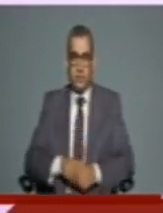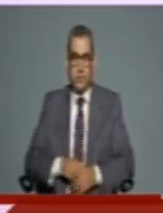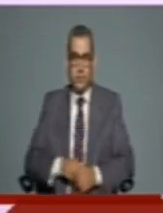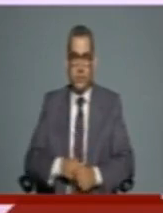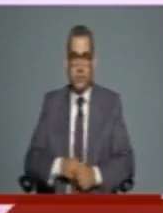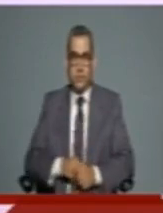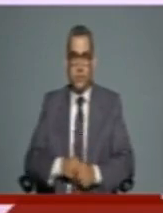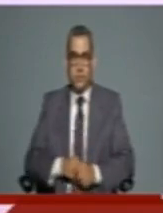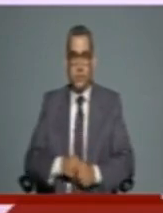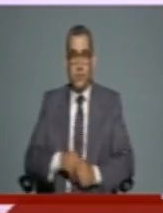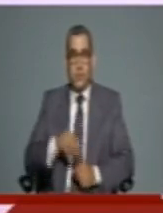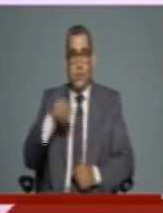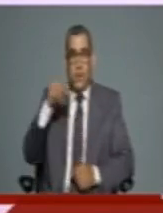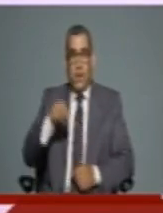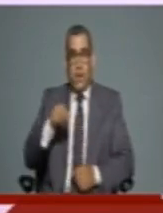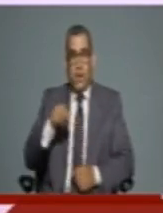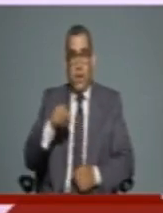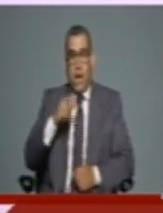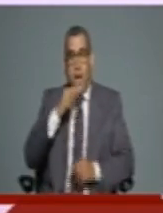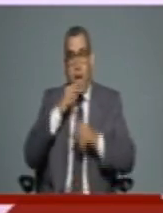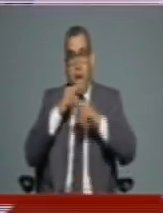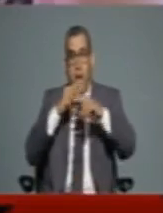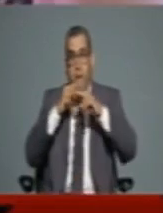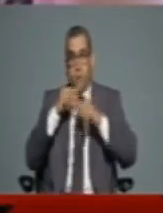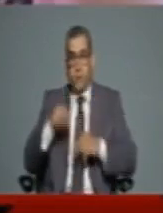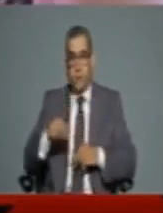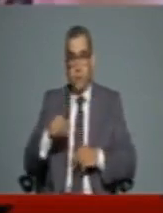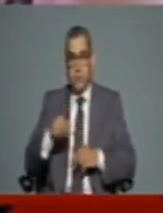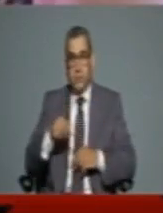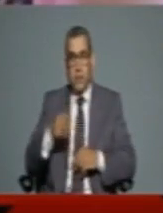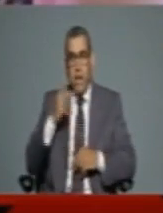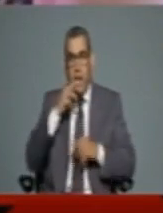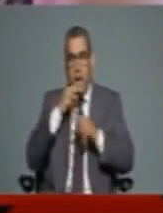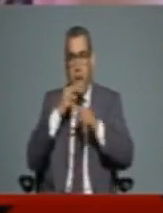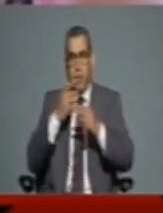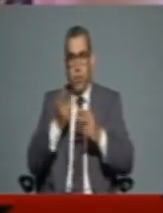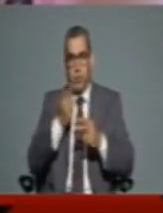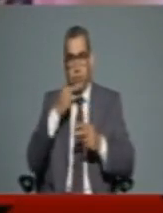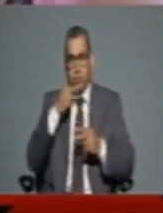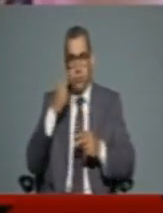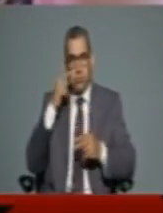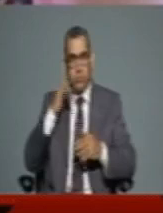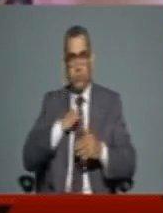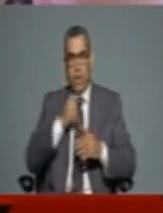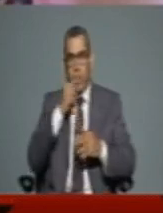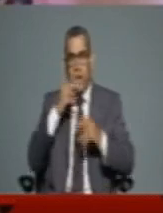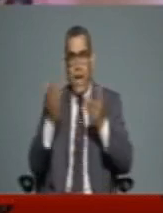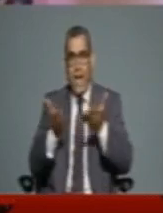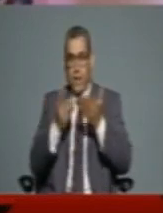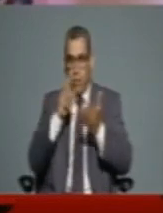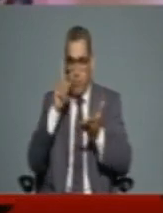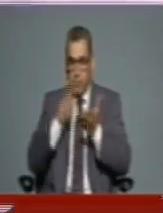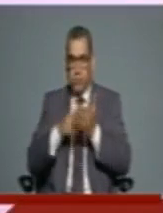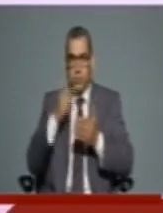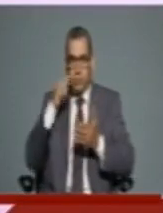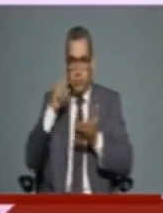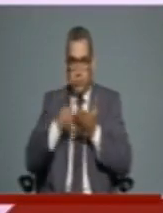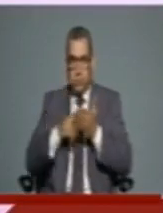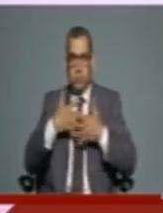هذا الكلام لم يكن تعبير تلقائي مني، ولكن ما شاهدناه